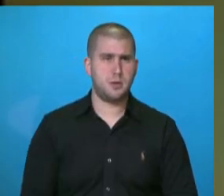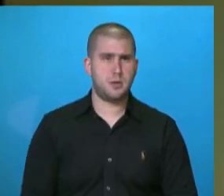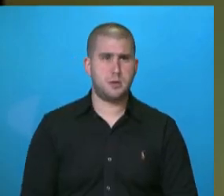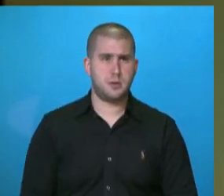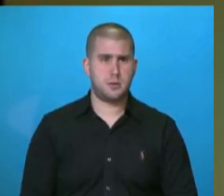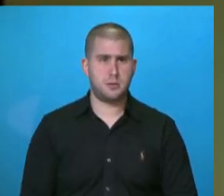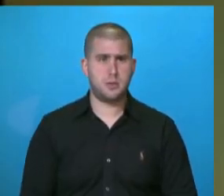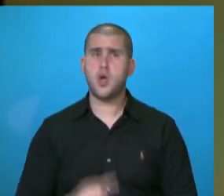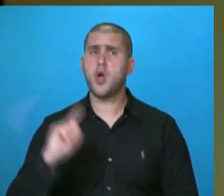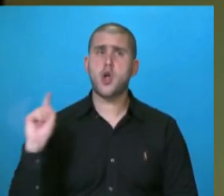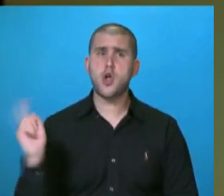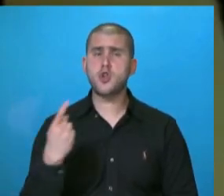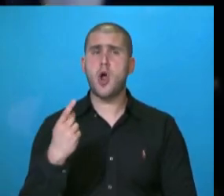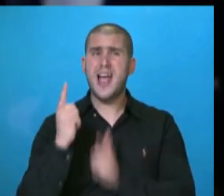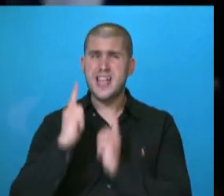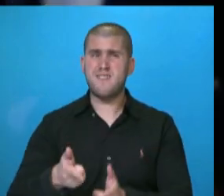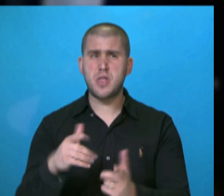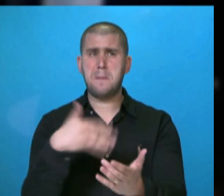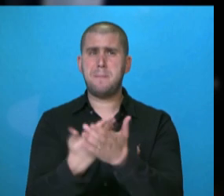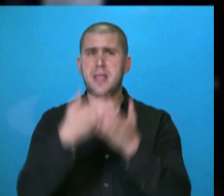כל המערק תשהדו ללאתי